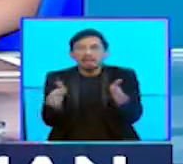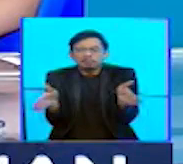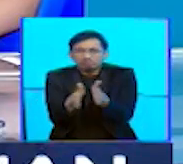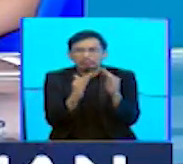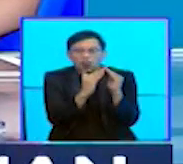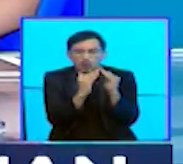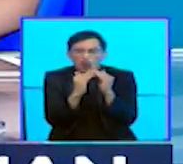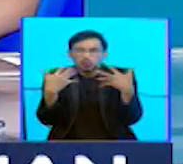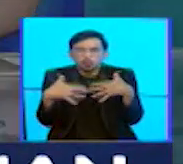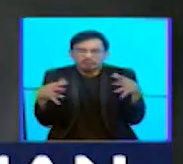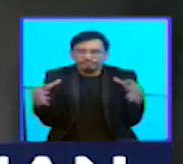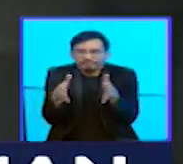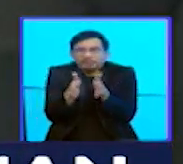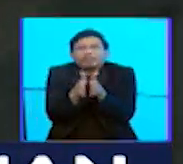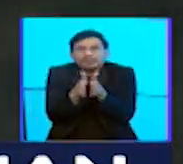padat.